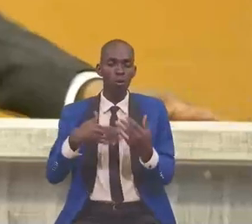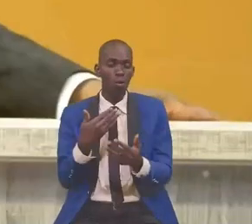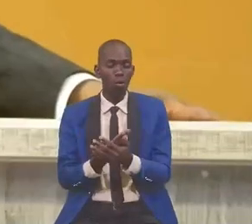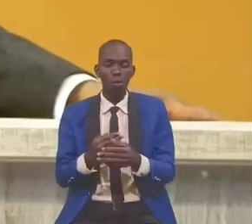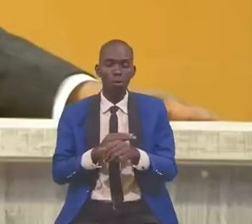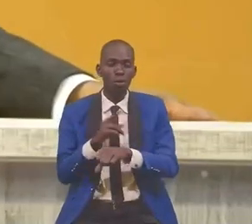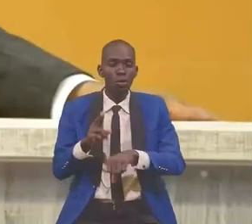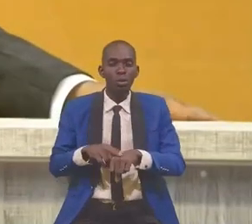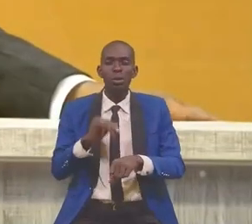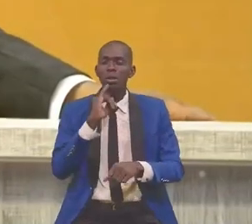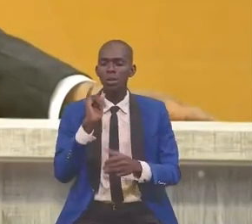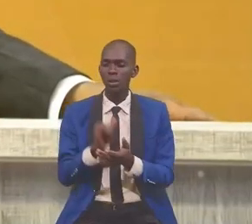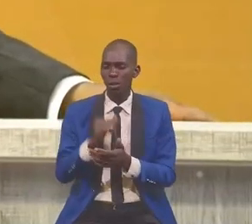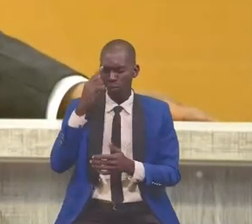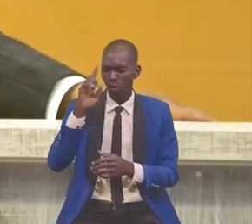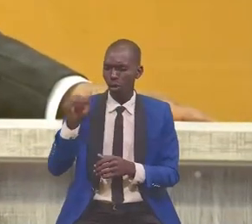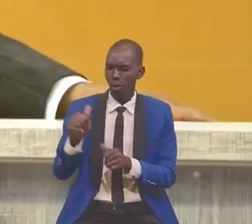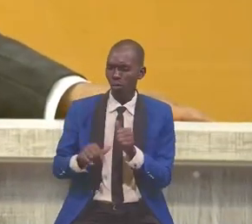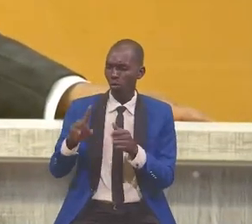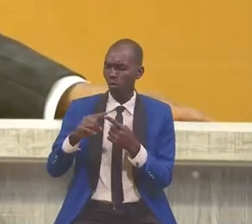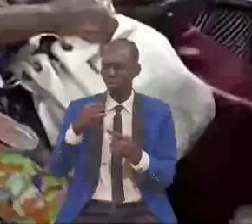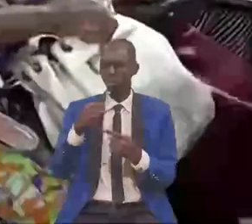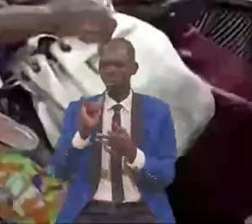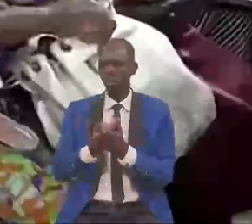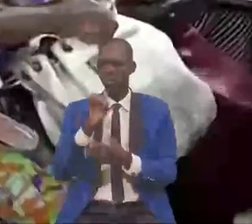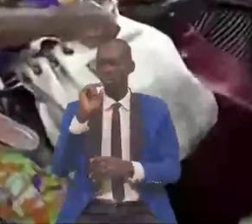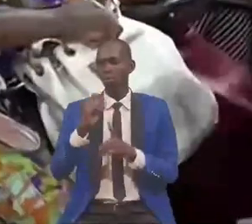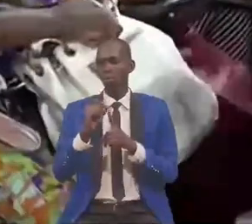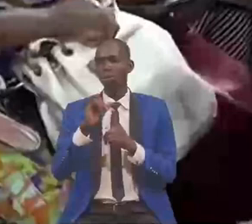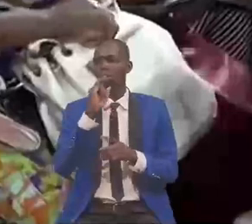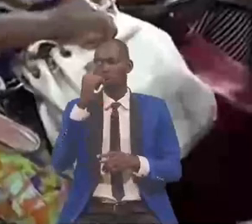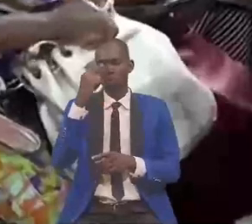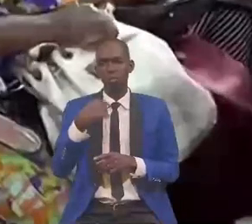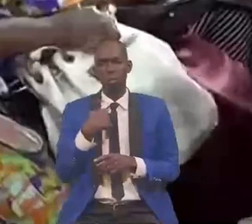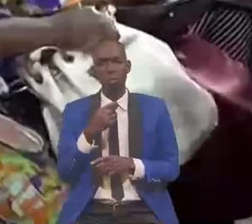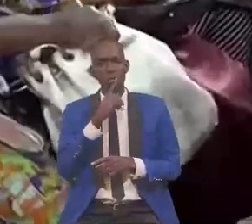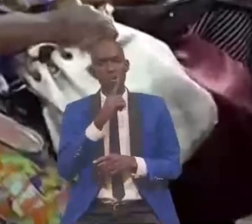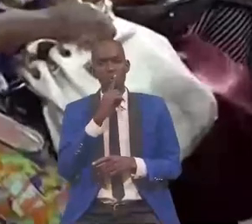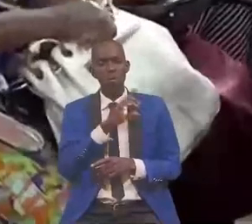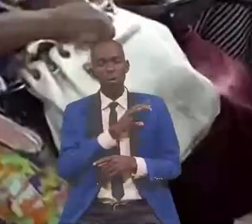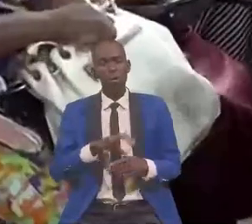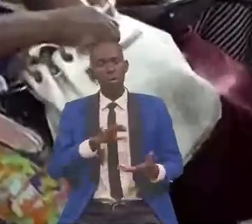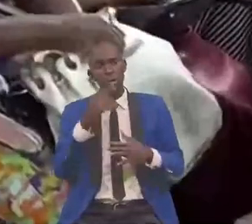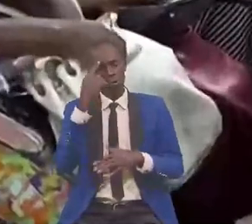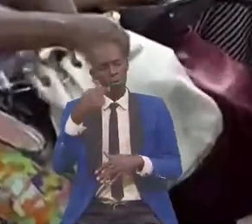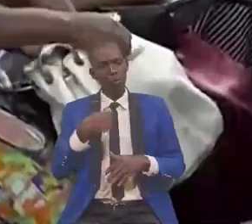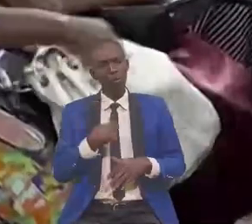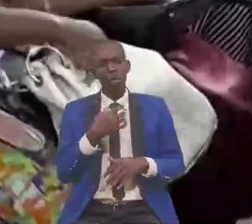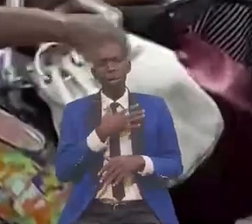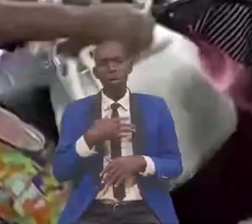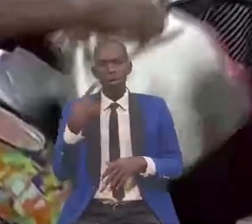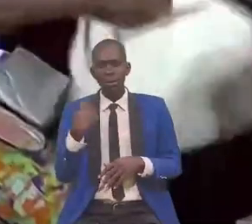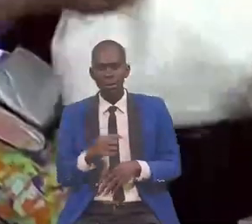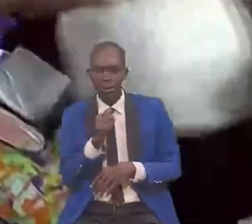ah, ça c'est moi, ça c'est pour moi, Christ est mort pour moi. Et le mystère que les gens n'ont pas encore